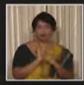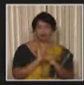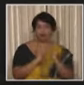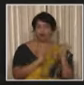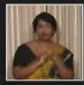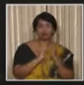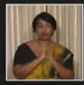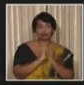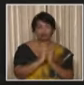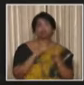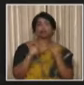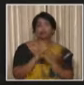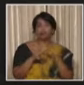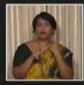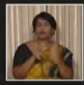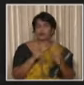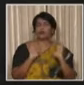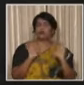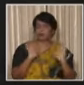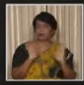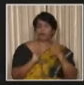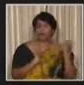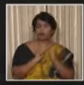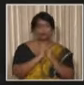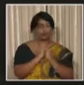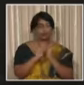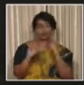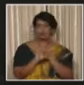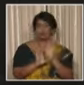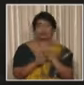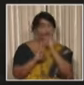ගන්න පමණමයි අපි යෝජනා කරලා තියෙන්නේ. අලුතෙන් අපි බඳවගන්නේ